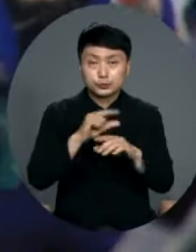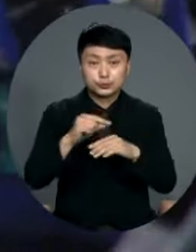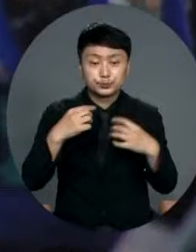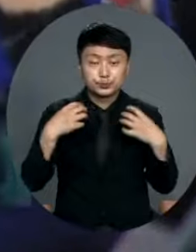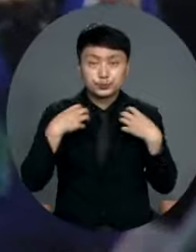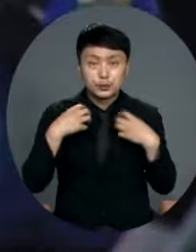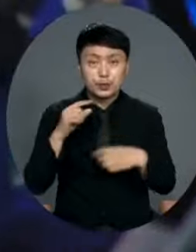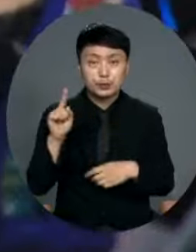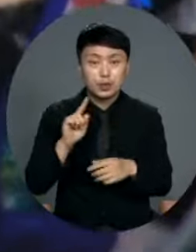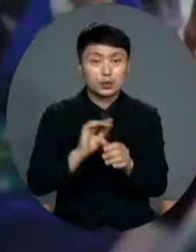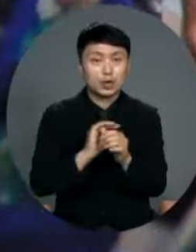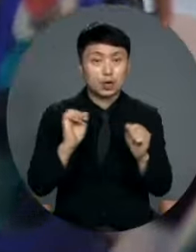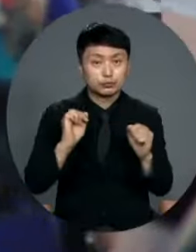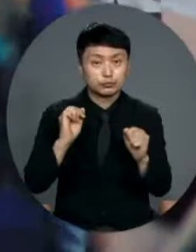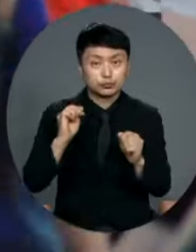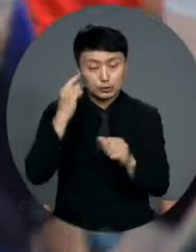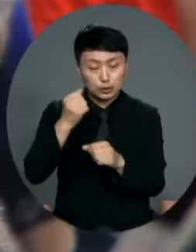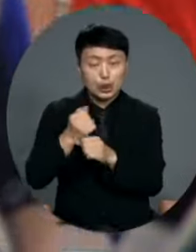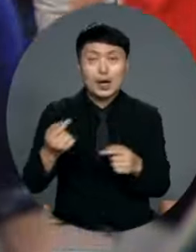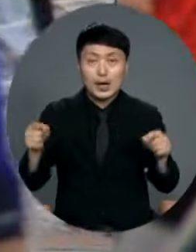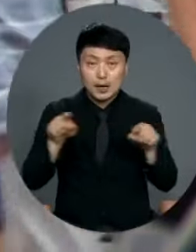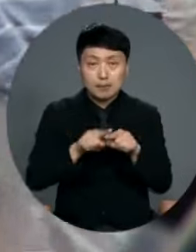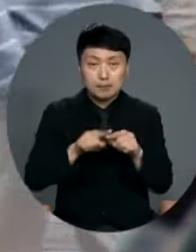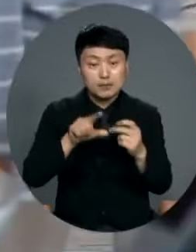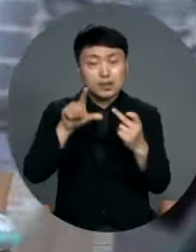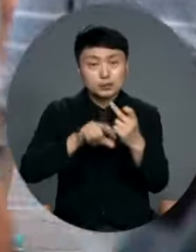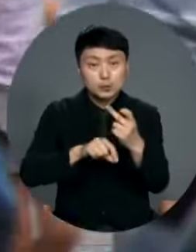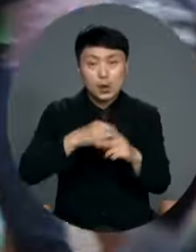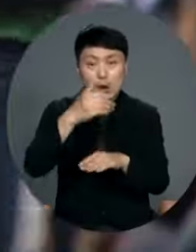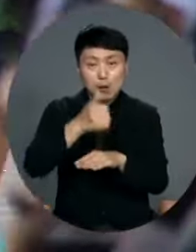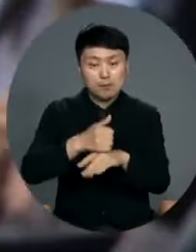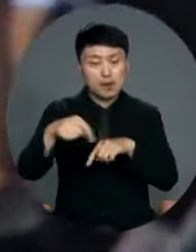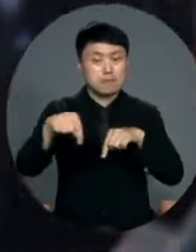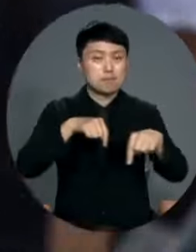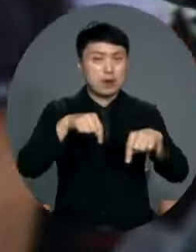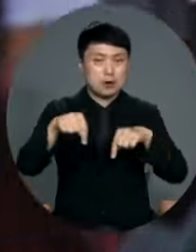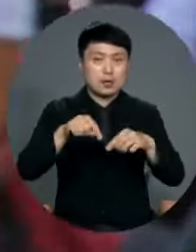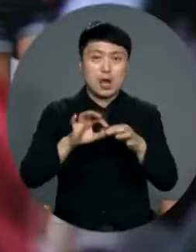동북지방통계청은 경북연구원과 협력해 올해 말쯤 정책